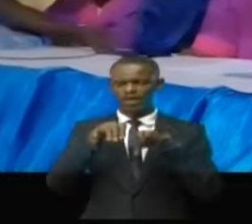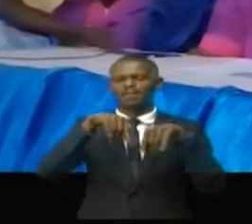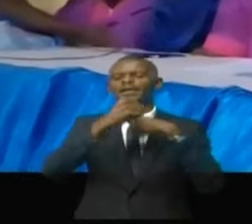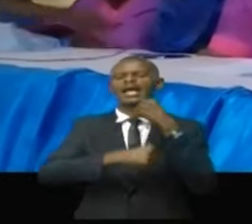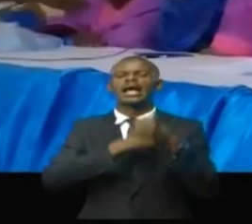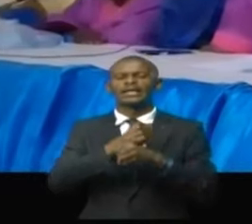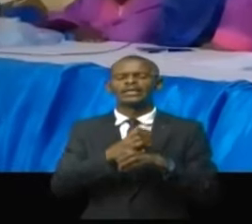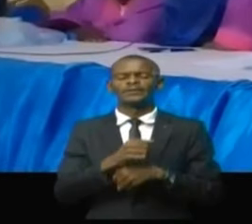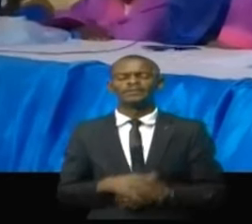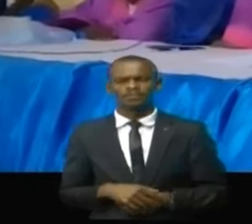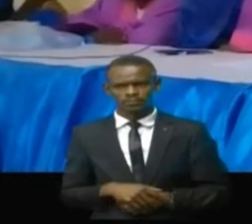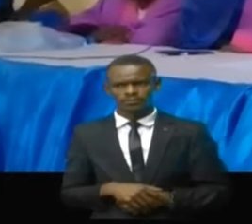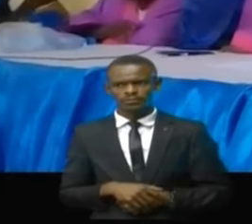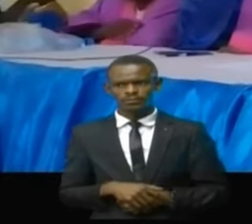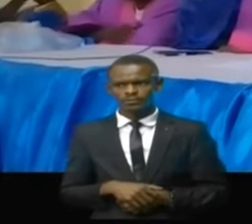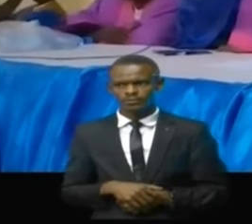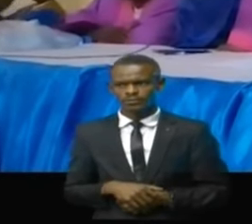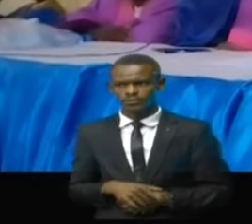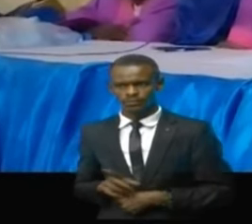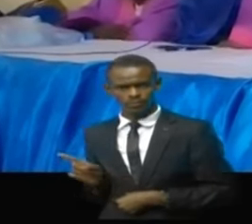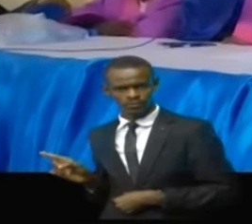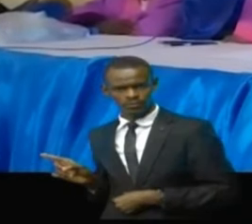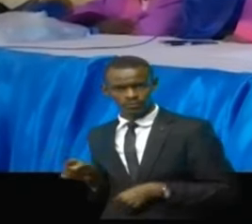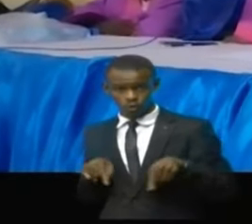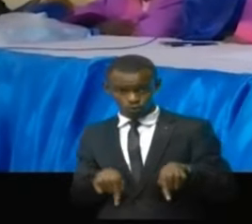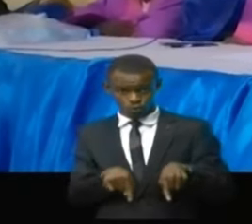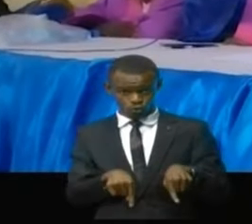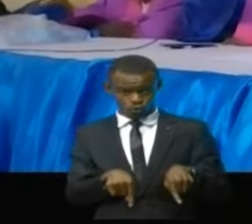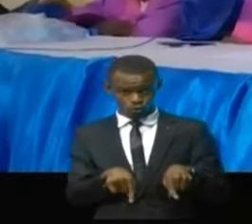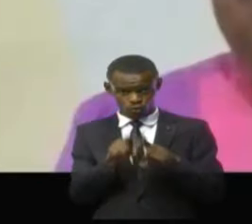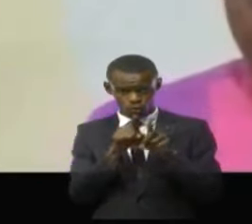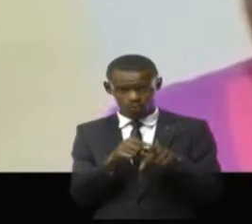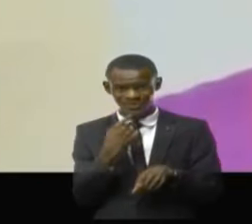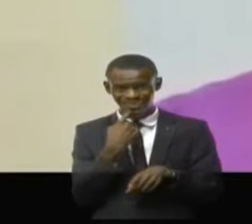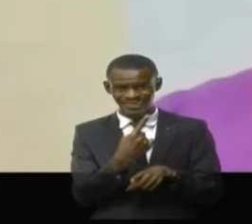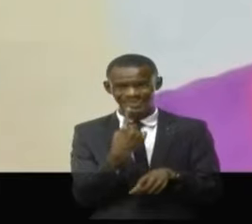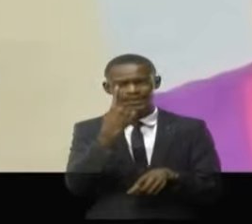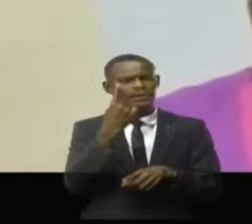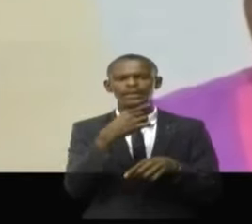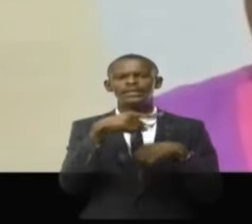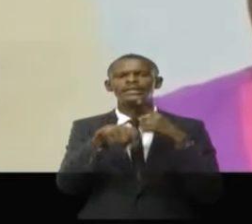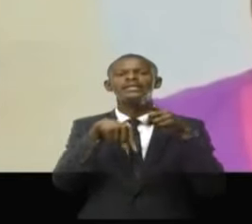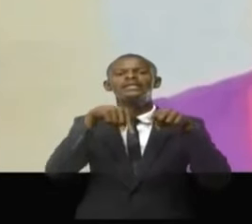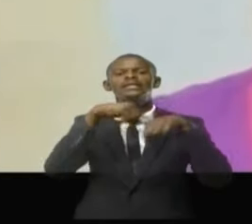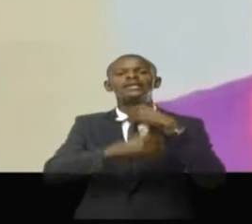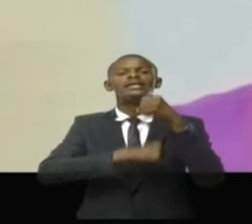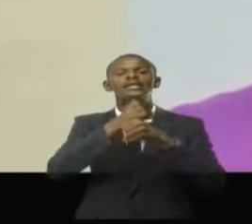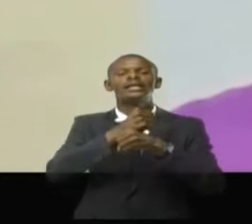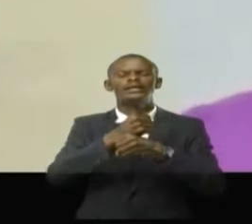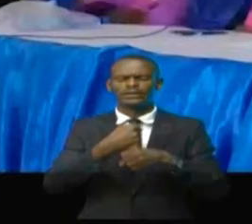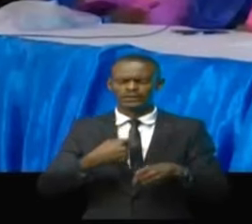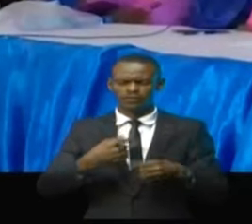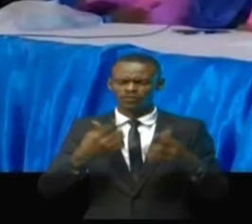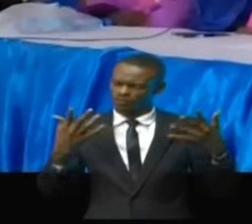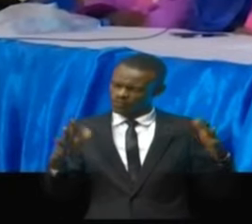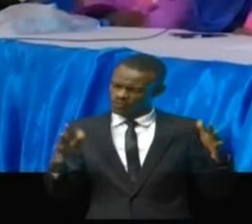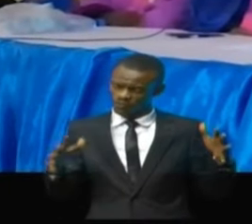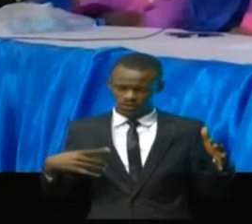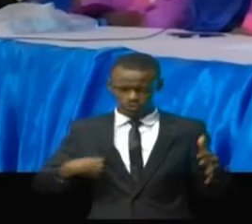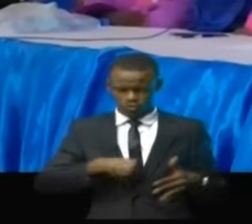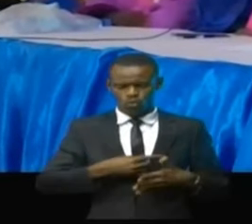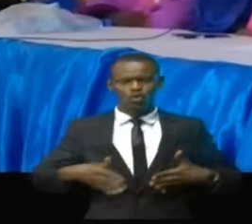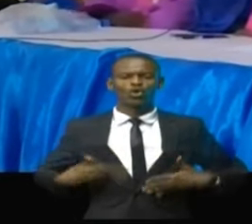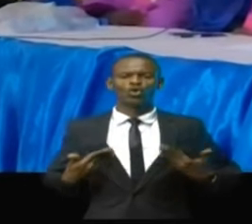année, nous éprouvons la même joie. Nous vivons les mêmes honneurs et surtout